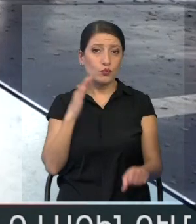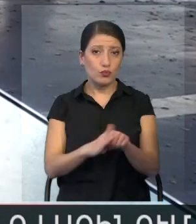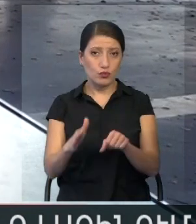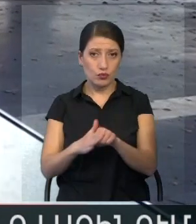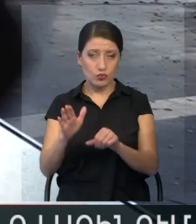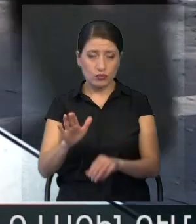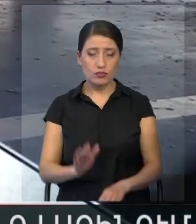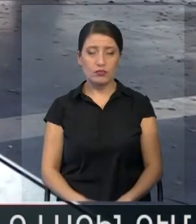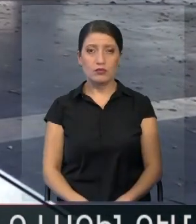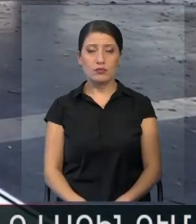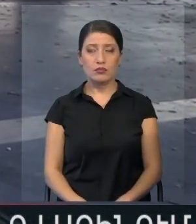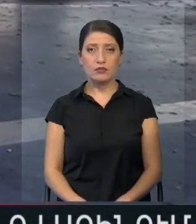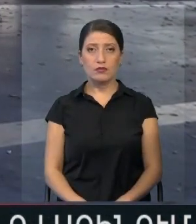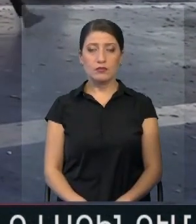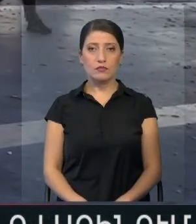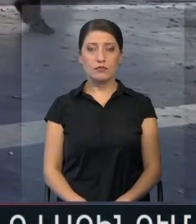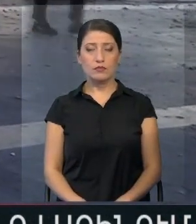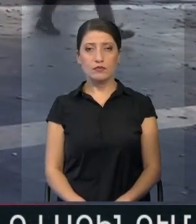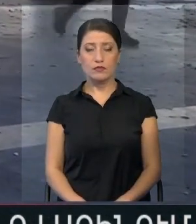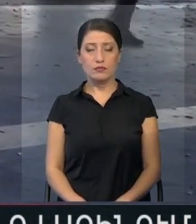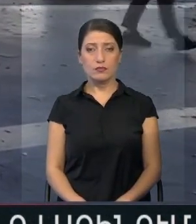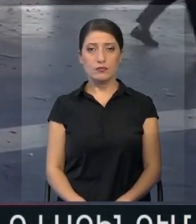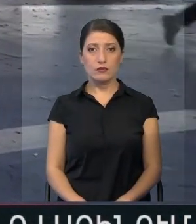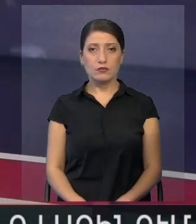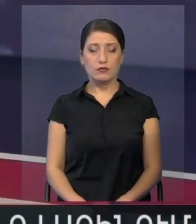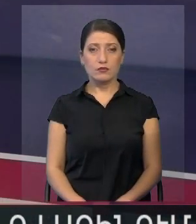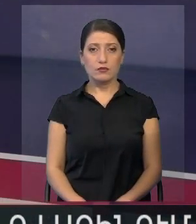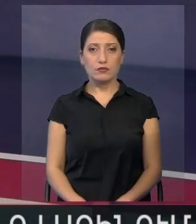Քեսյան, Միլենա Պողոսյան, Արմեն Ապրեսյան, Հայլուր։